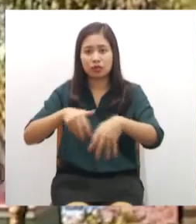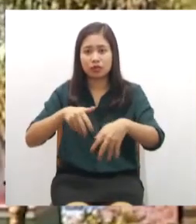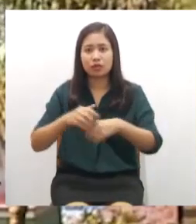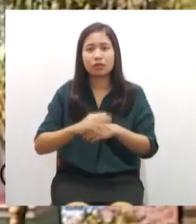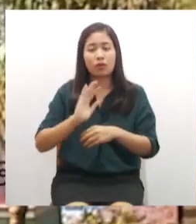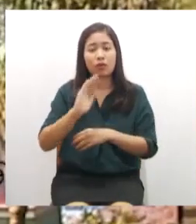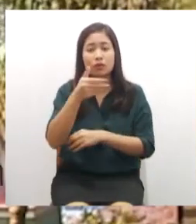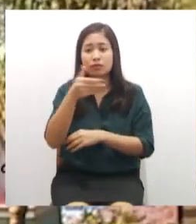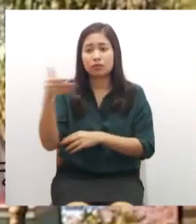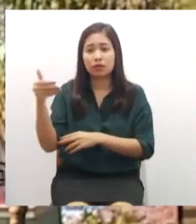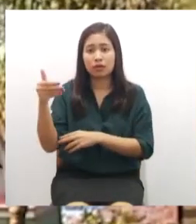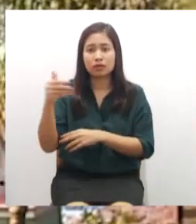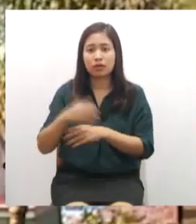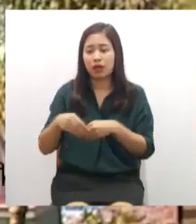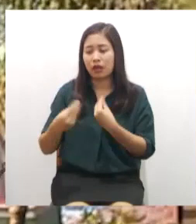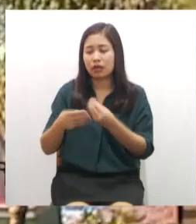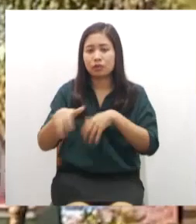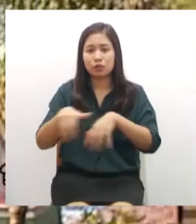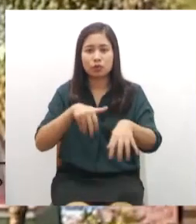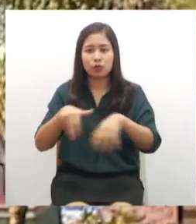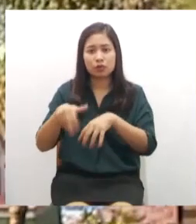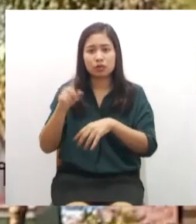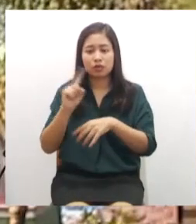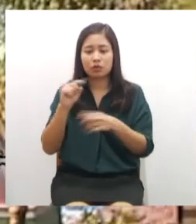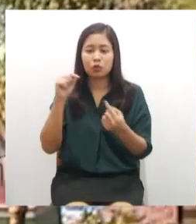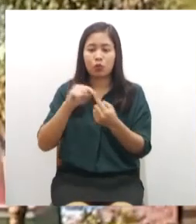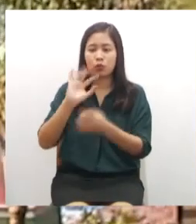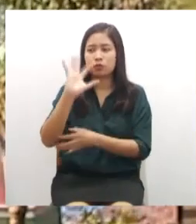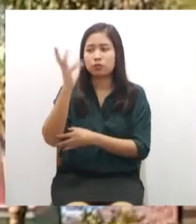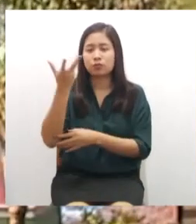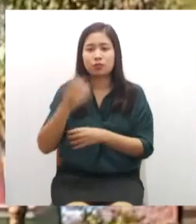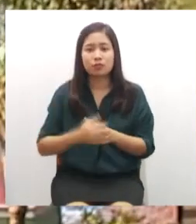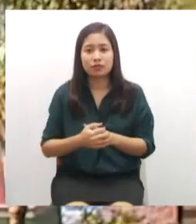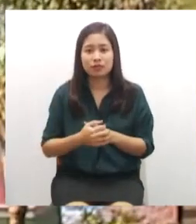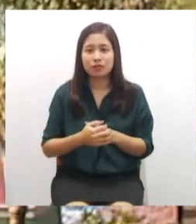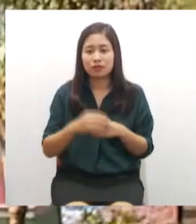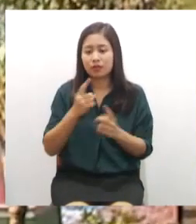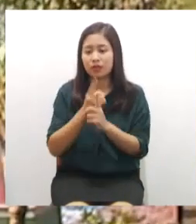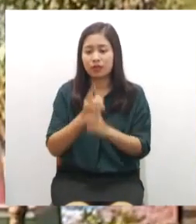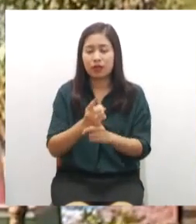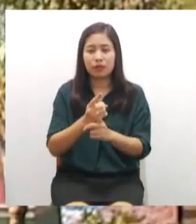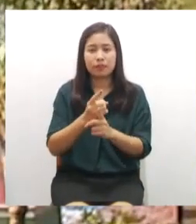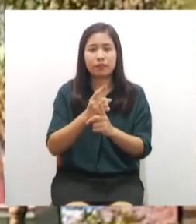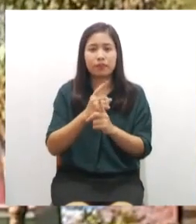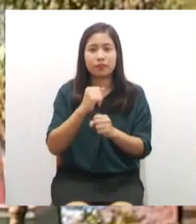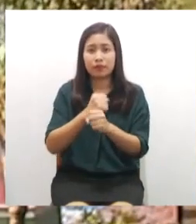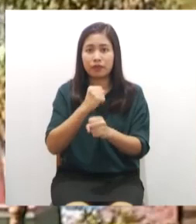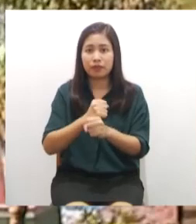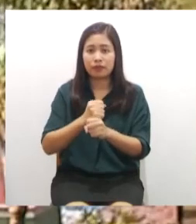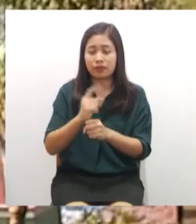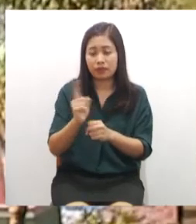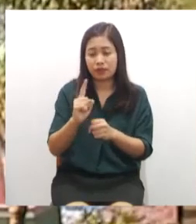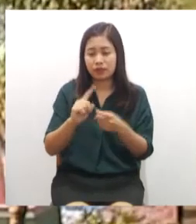าติและในชุมชนระหว่างนานาชาติตามแนวปฏิบัติดังต่อไปนี้